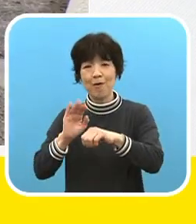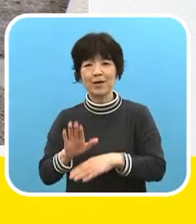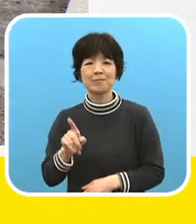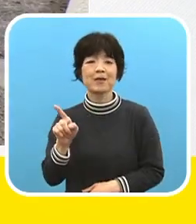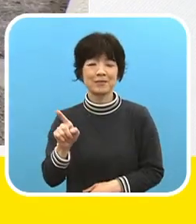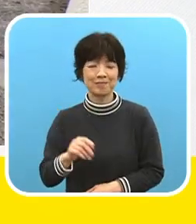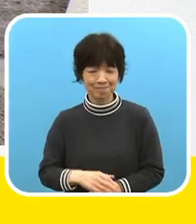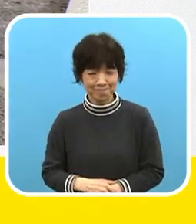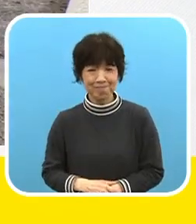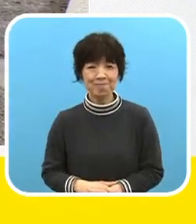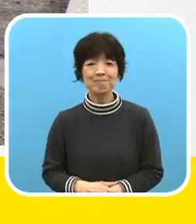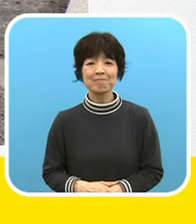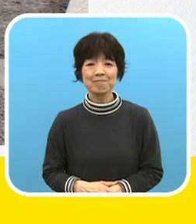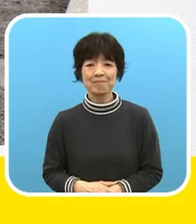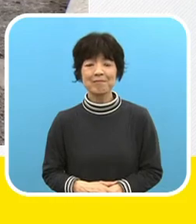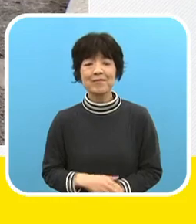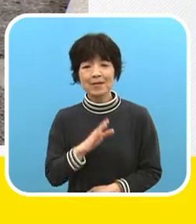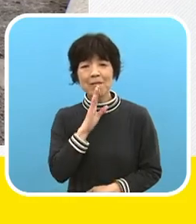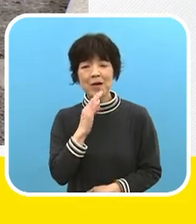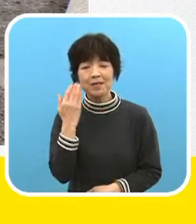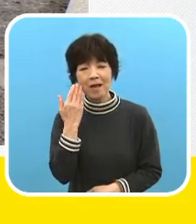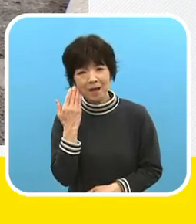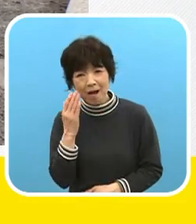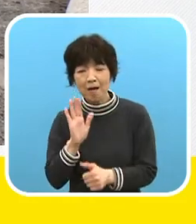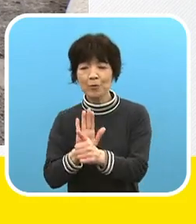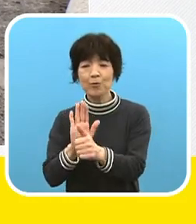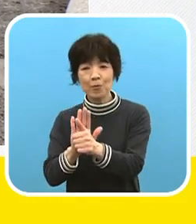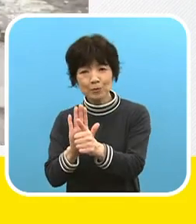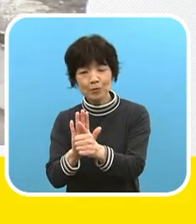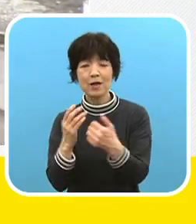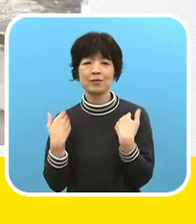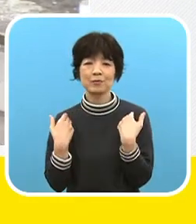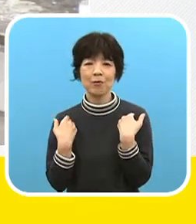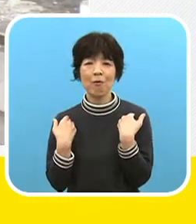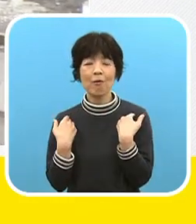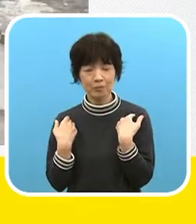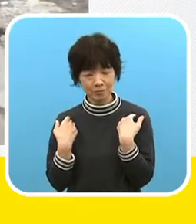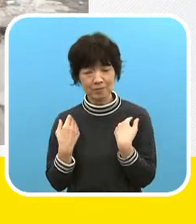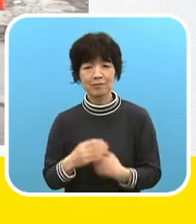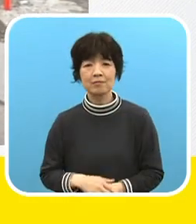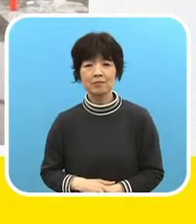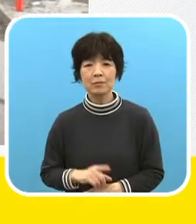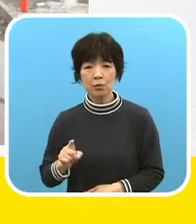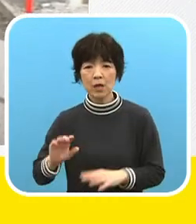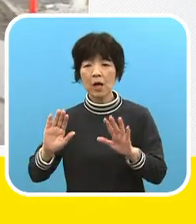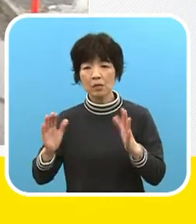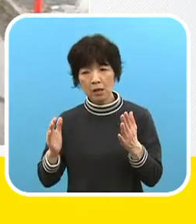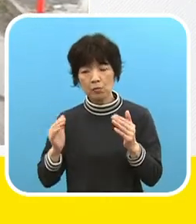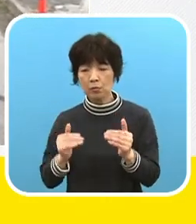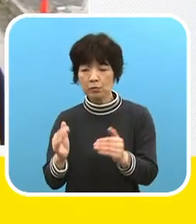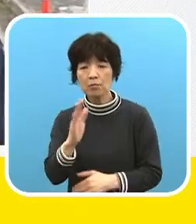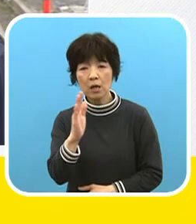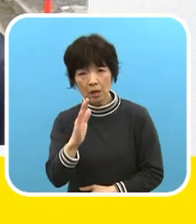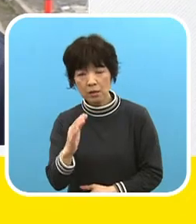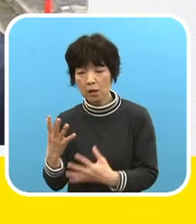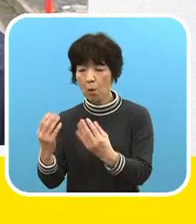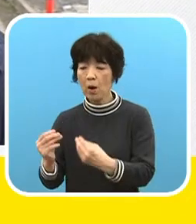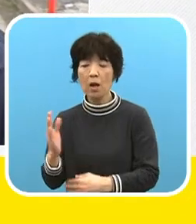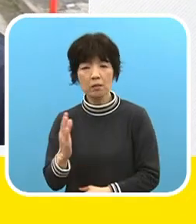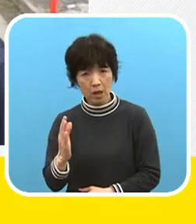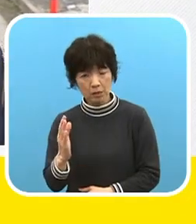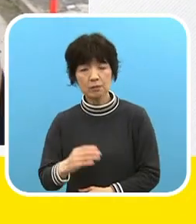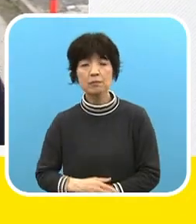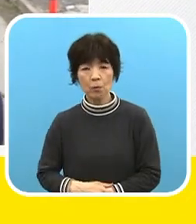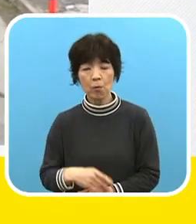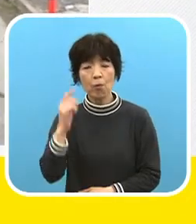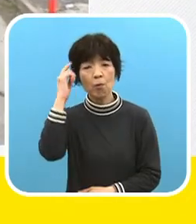と。 誰か彼かが協力してやらない限り、進んでいかないし終わらない